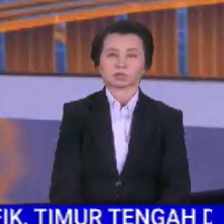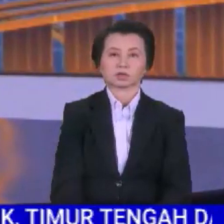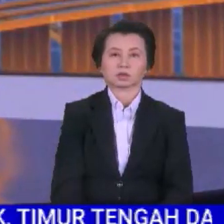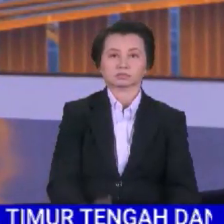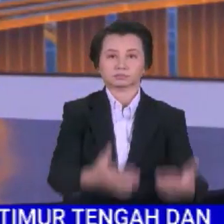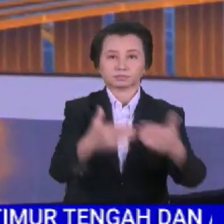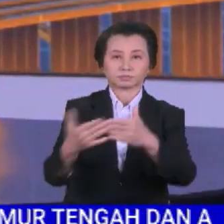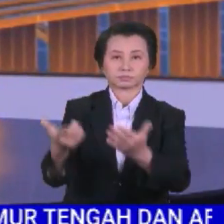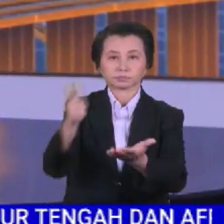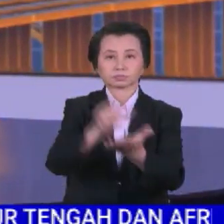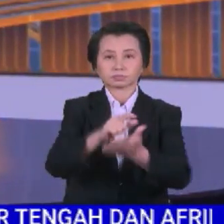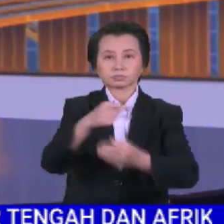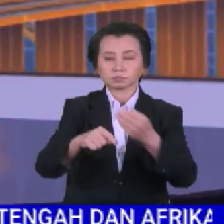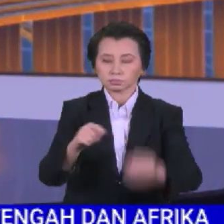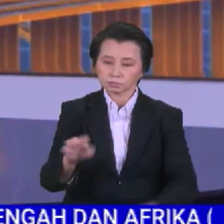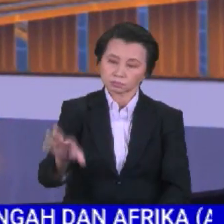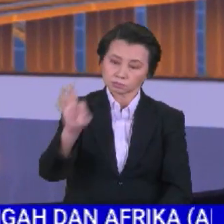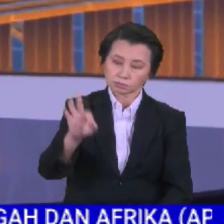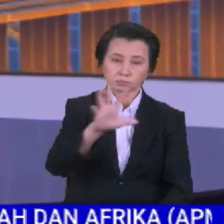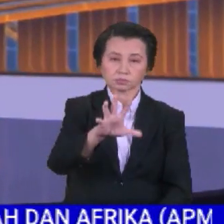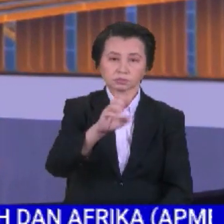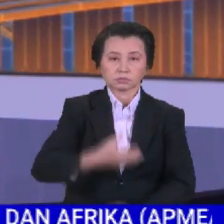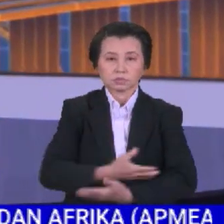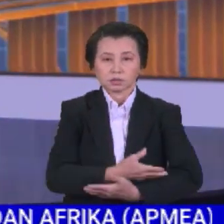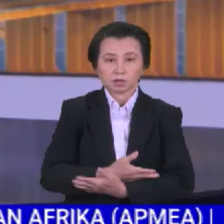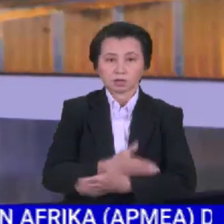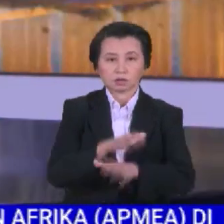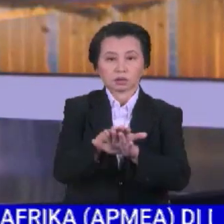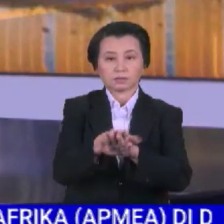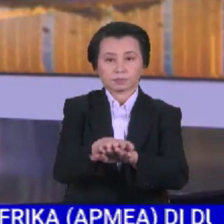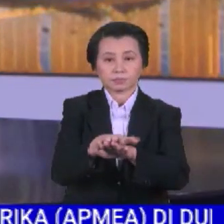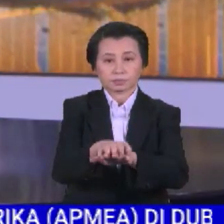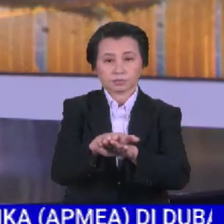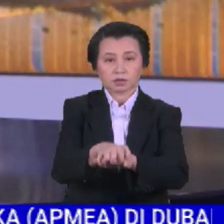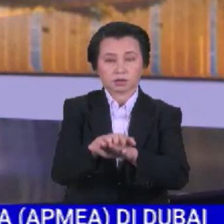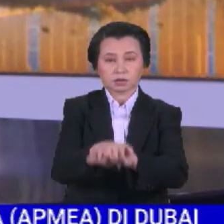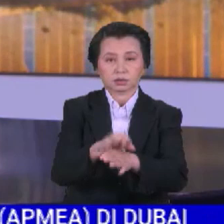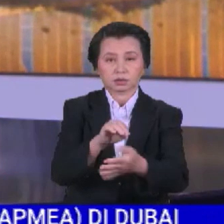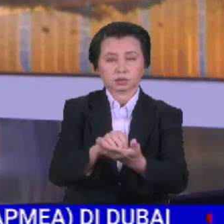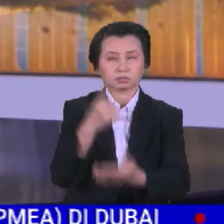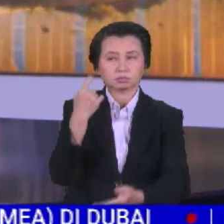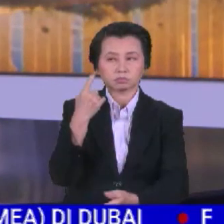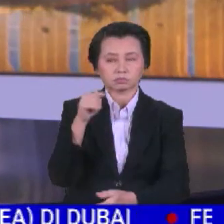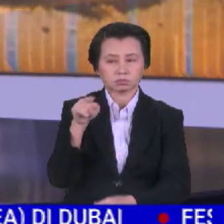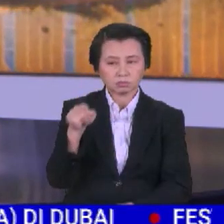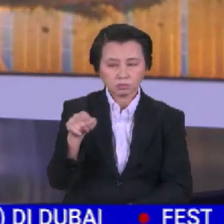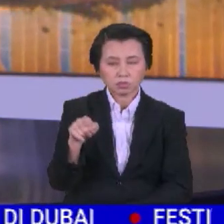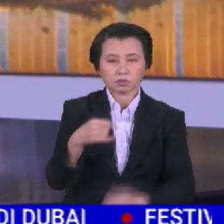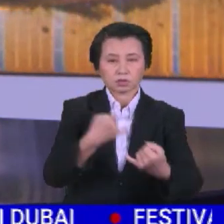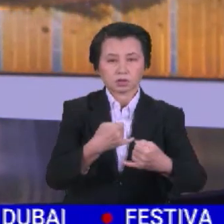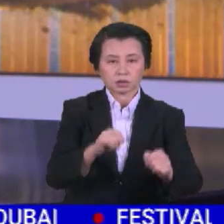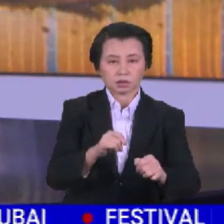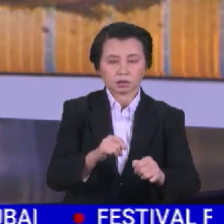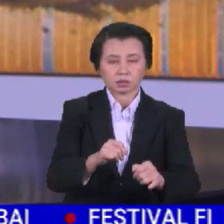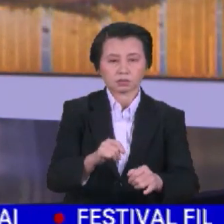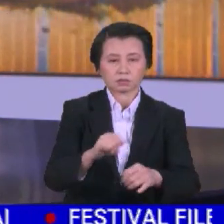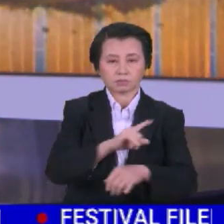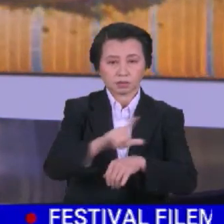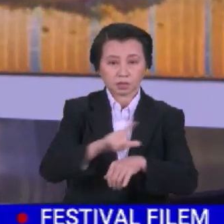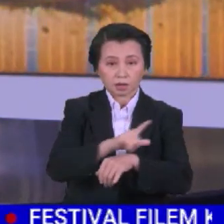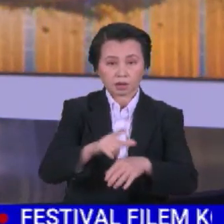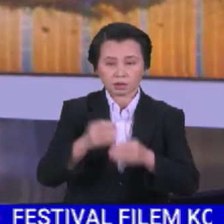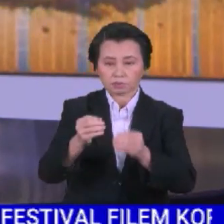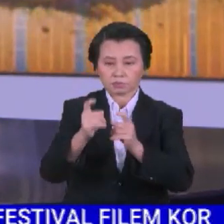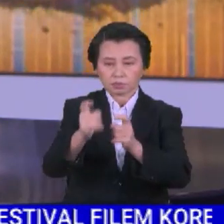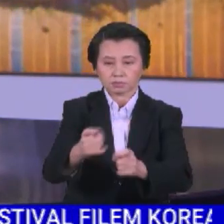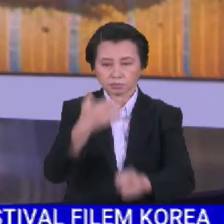susulan Laporan mengenai penemuan 50 anak-anak penyu di pantai Kampung pohon batu baru-baru ini jabatan perikanan Labuan menyampaikan